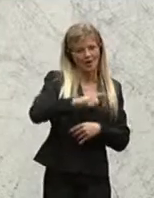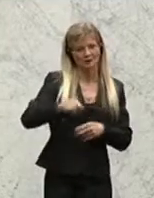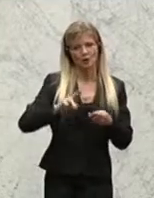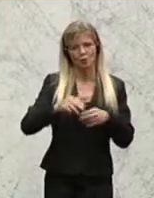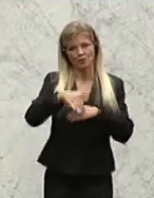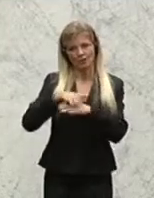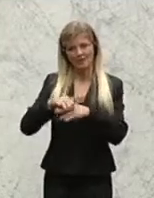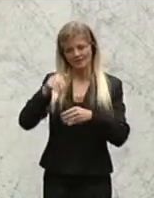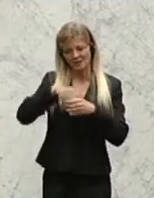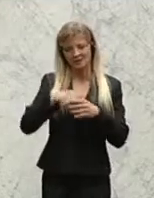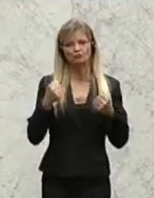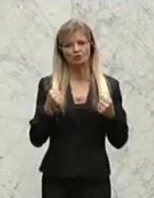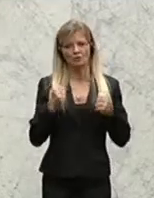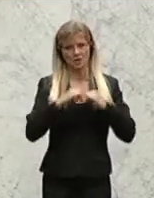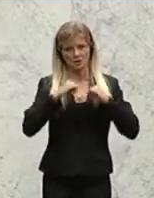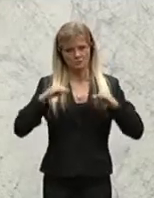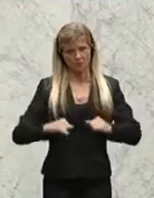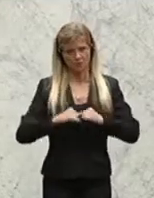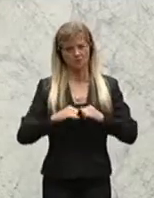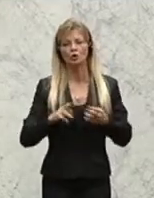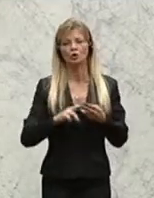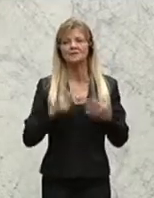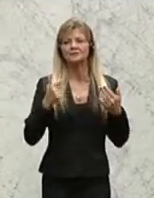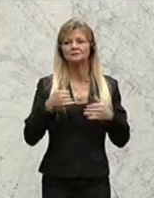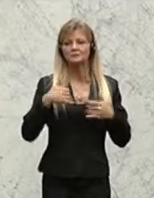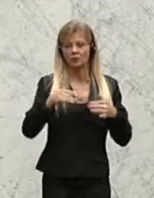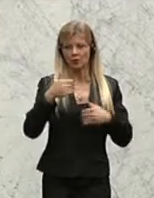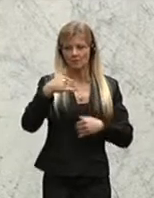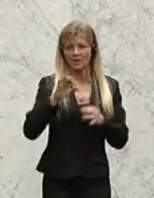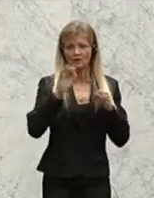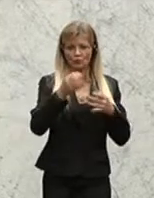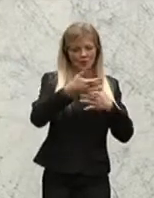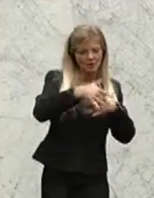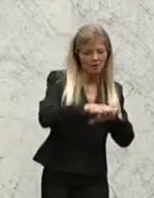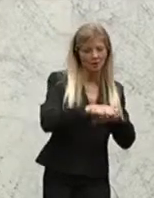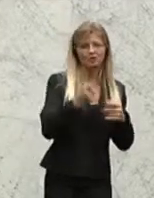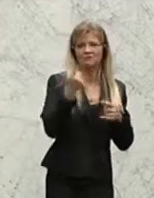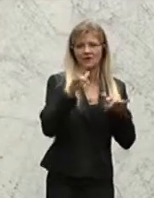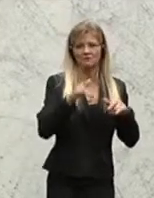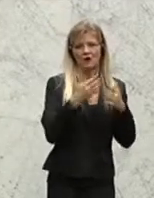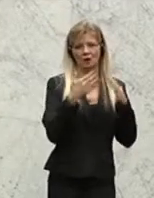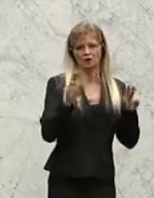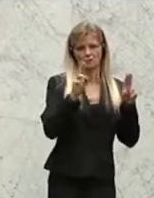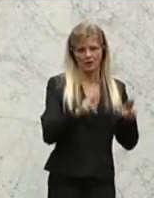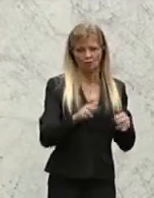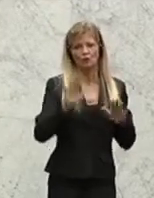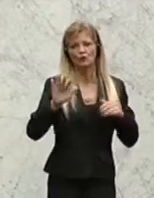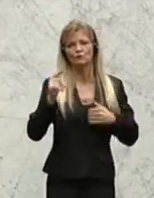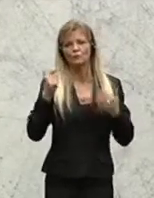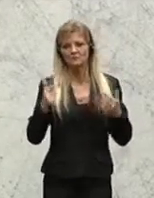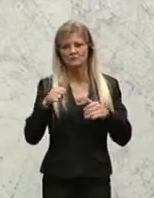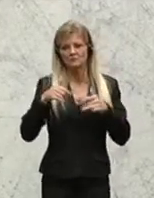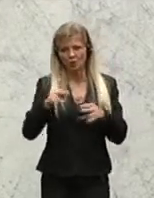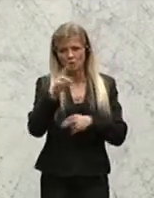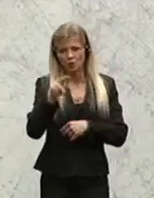Stabilitätspakt, 70 Millionen Euro mehr für Integration von Asylberechtigten am Arbeitsmarkt, 75 Millionen Euro als Sondertopf